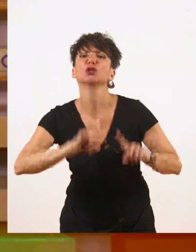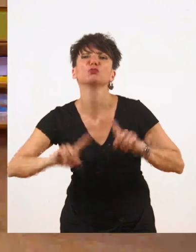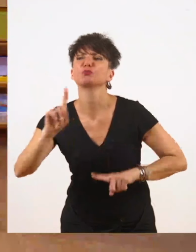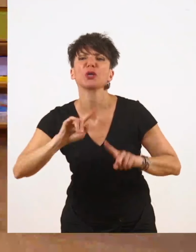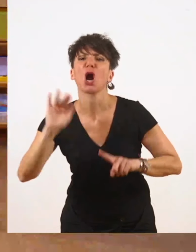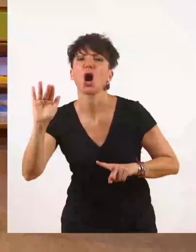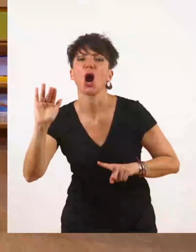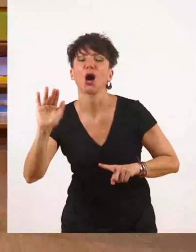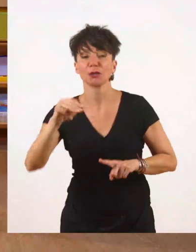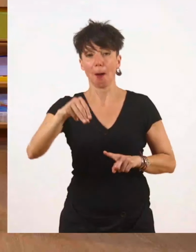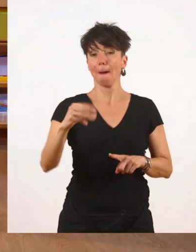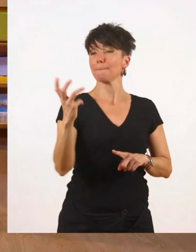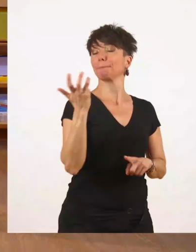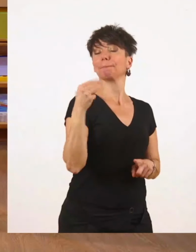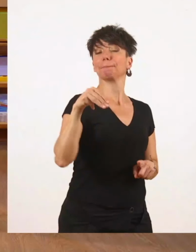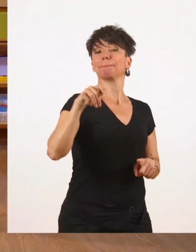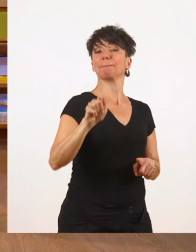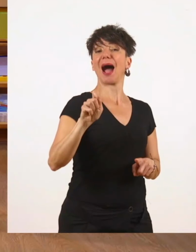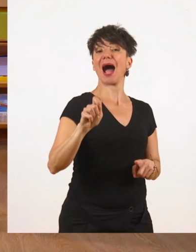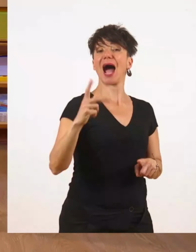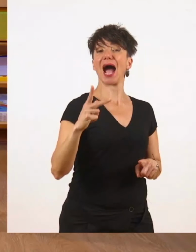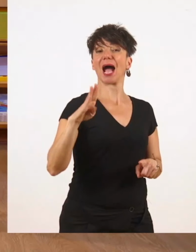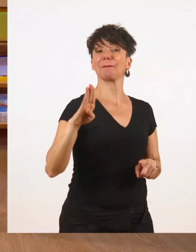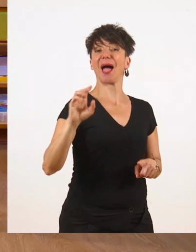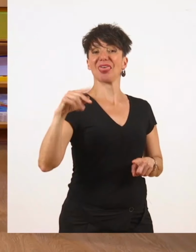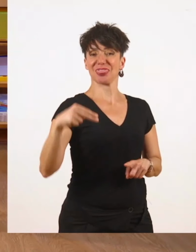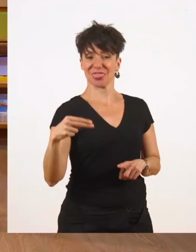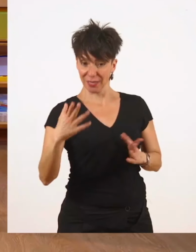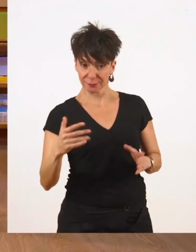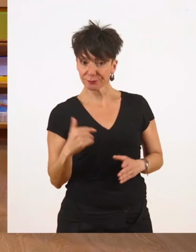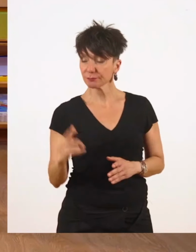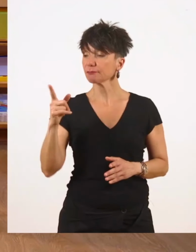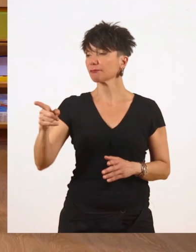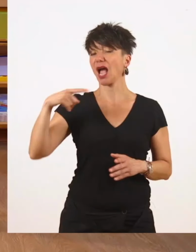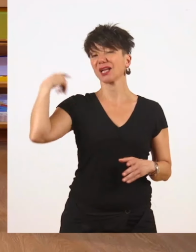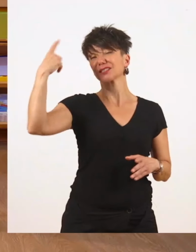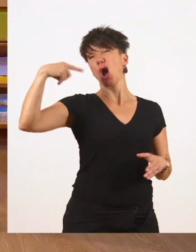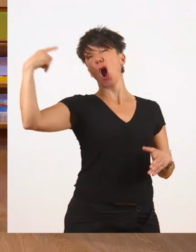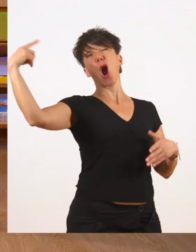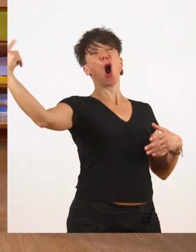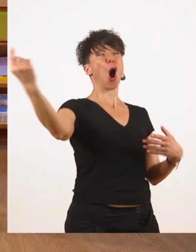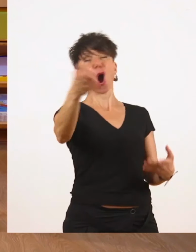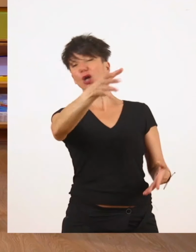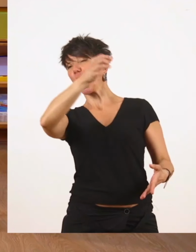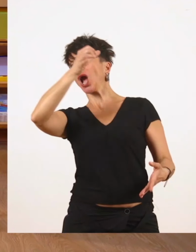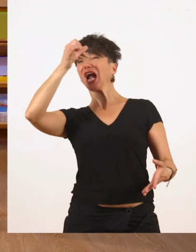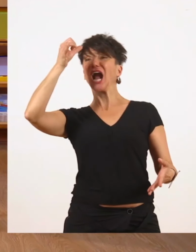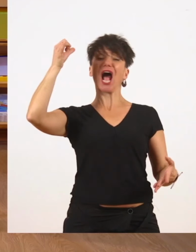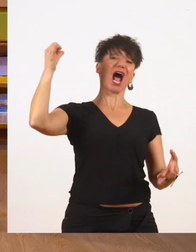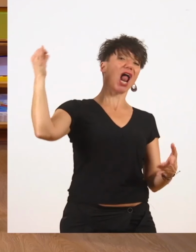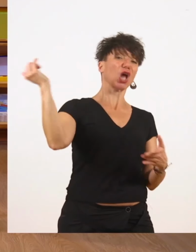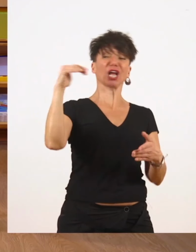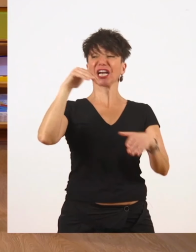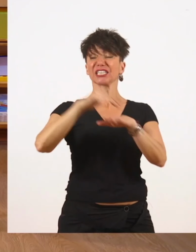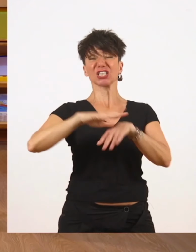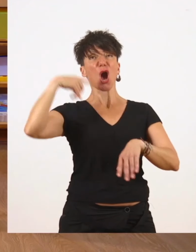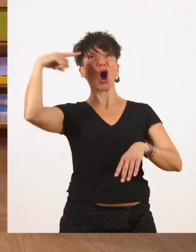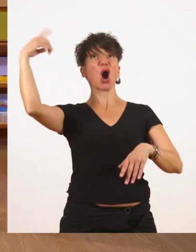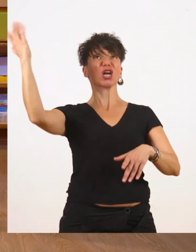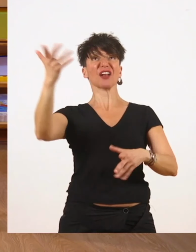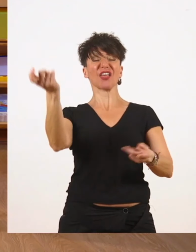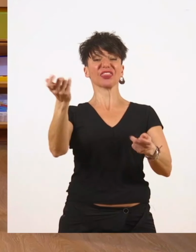Κάνεις όνερο καλοκαιρινής νύχτός αν νομίζεις ότι θα συμβεί αυτό. Όνερο καλοκαιρινής νύχτάς. Πάρα πολύ ωραία. Το είπαμε και πριν,